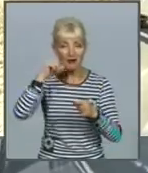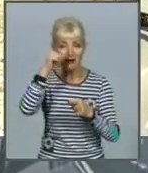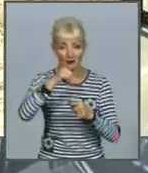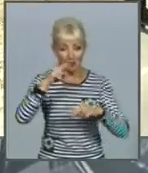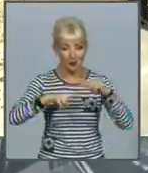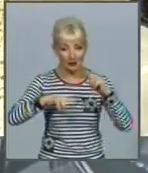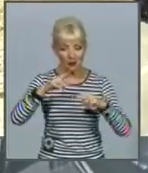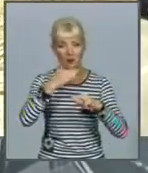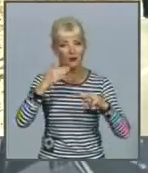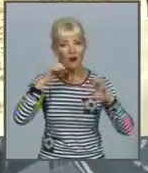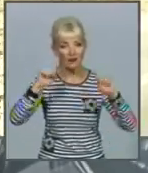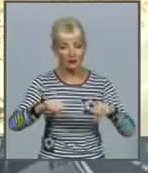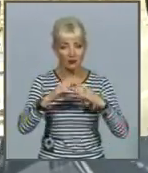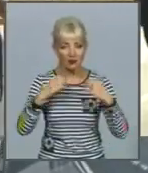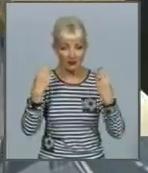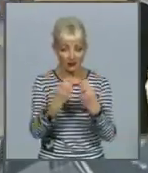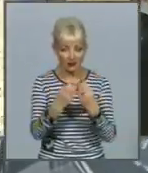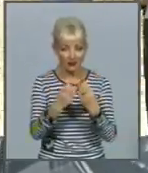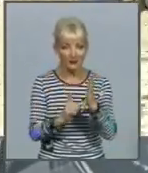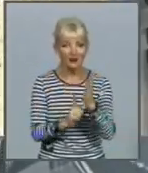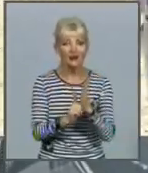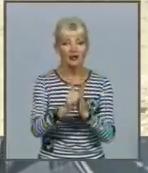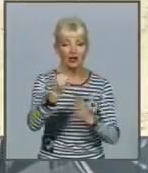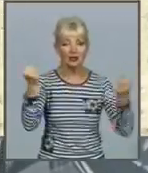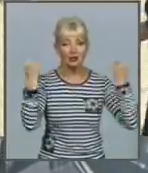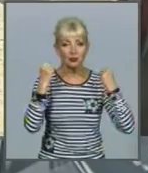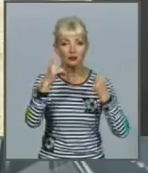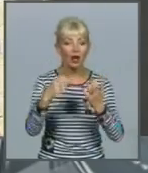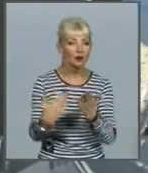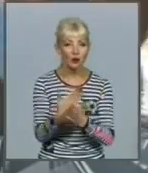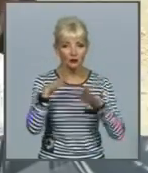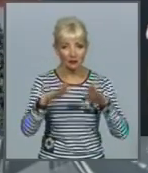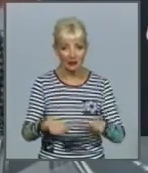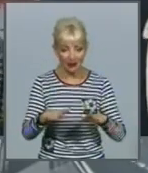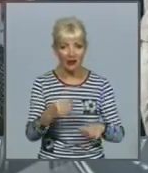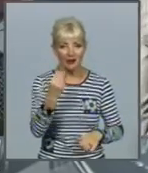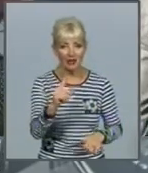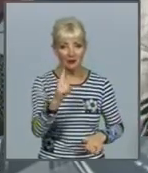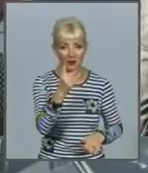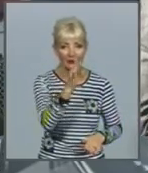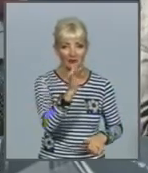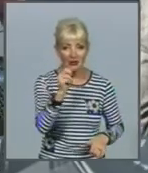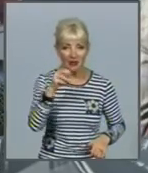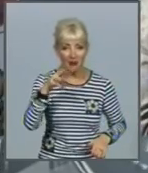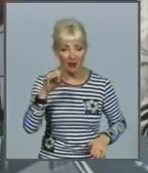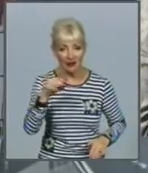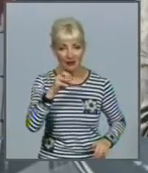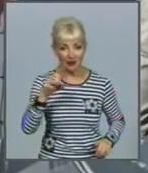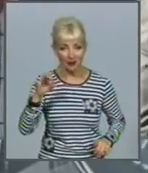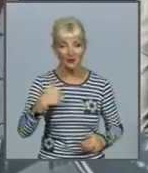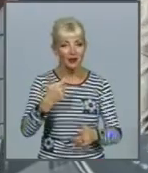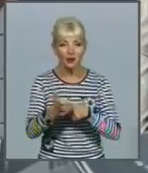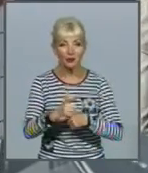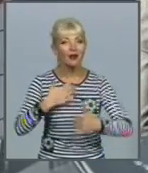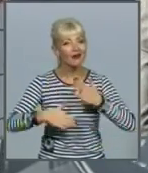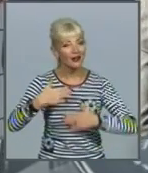стадіон. Старт спорту на нових локаціях дав перший віце-мер Ігор Терехов. Мені дуже радісно бути тут, місті з вами,